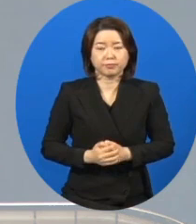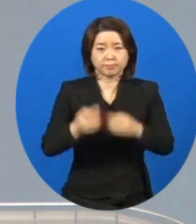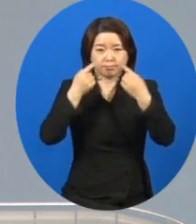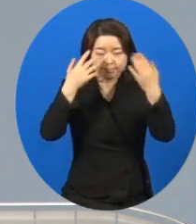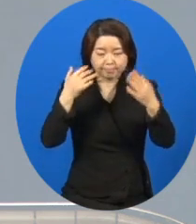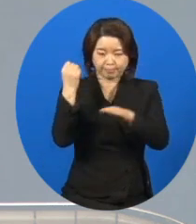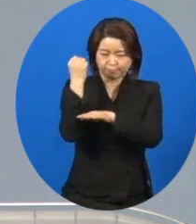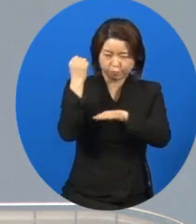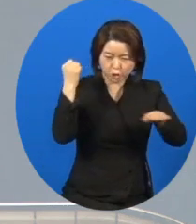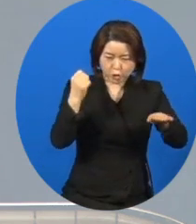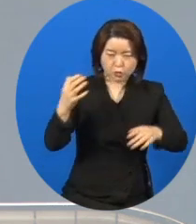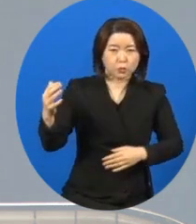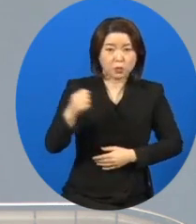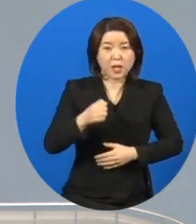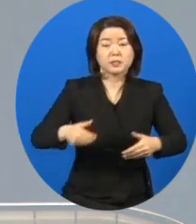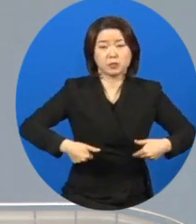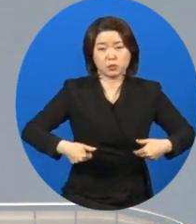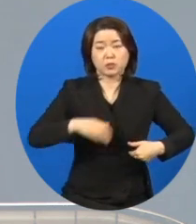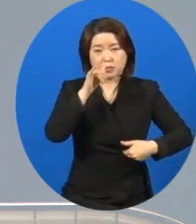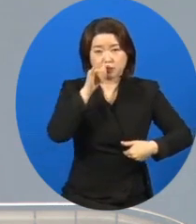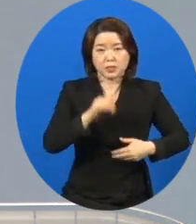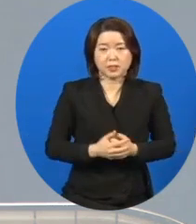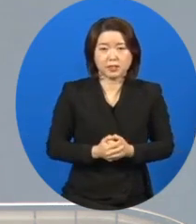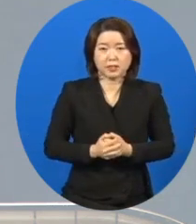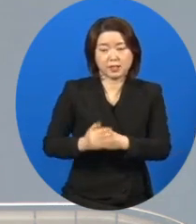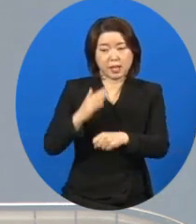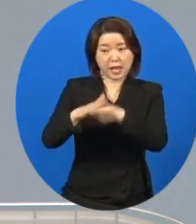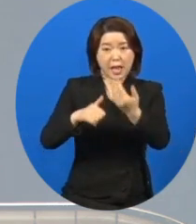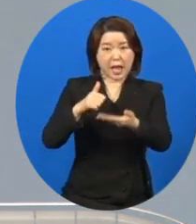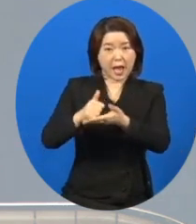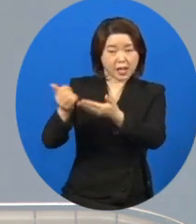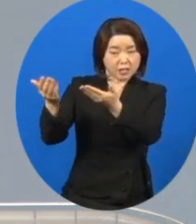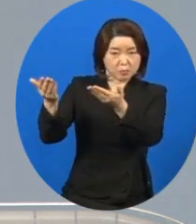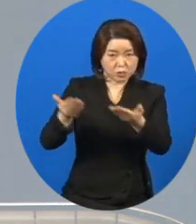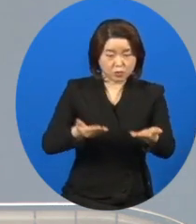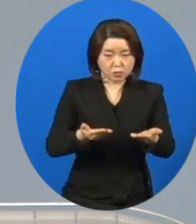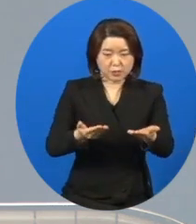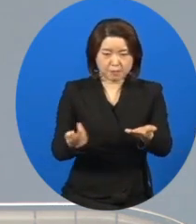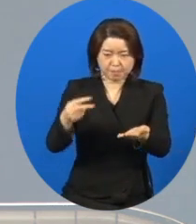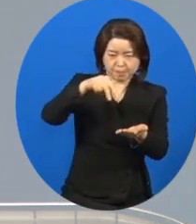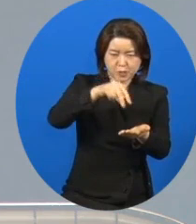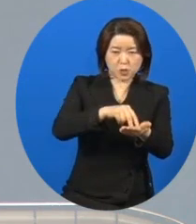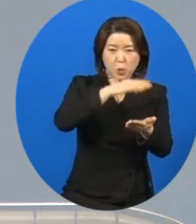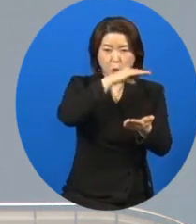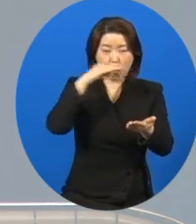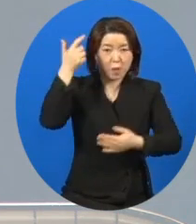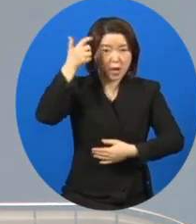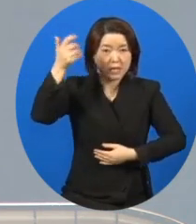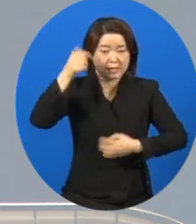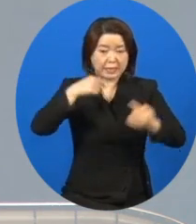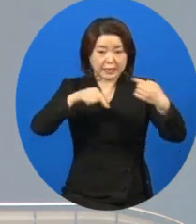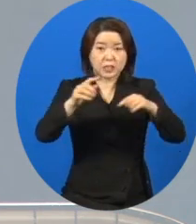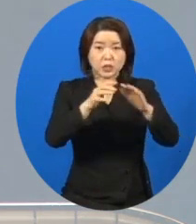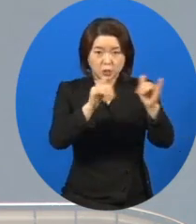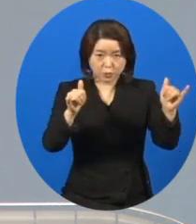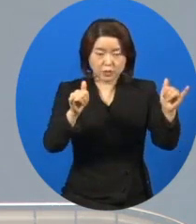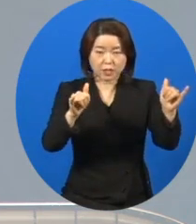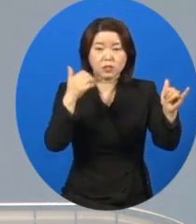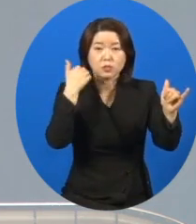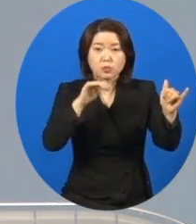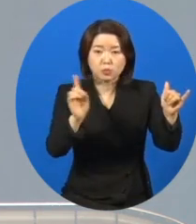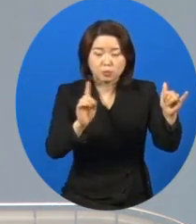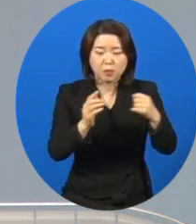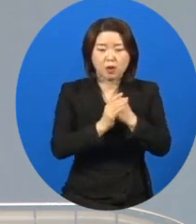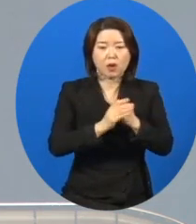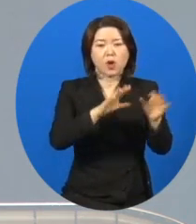분명한 기준을 가져야 할 것이, 하나님이 세우신 올바른 영적인 지도자는 온유하고